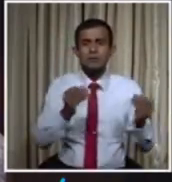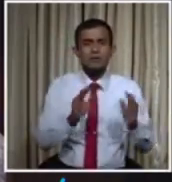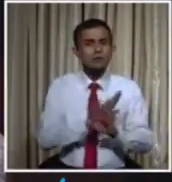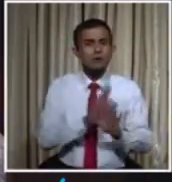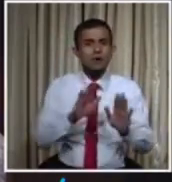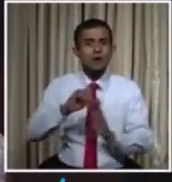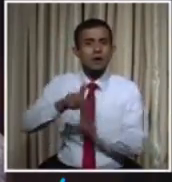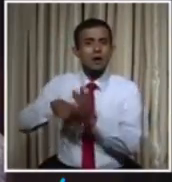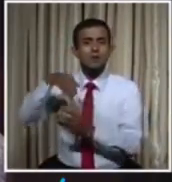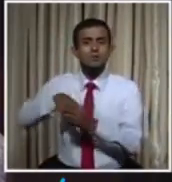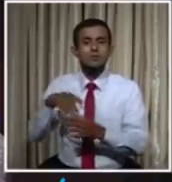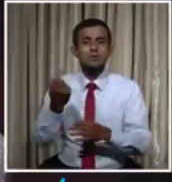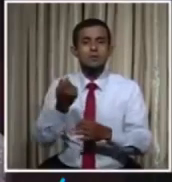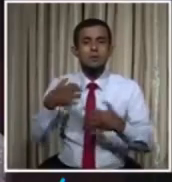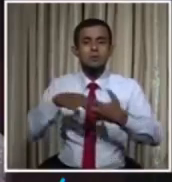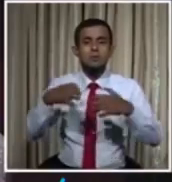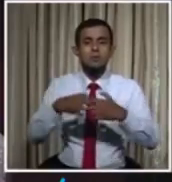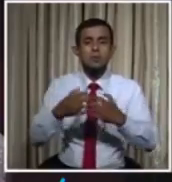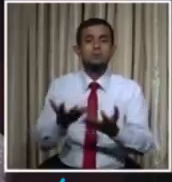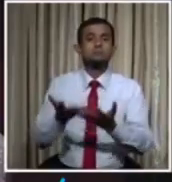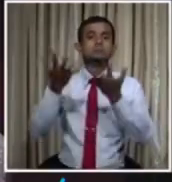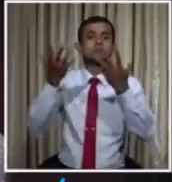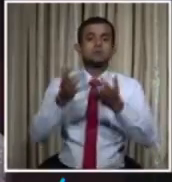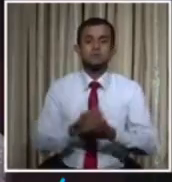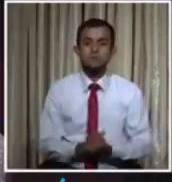රට තුල තිබෙන ආර්ථික අර්බුද වර්ධනය වෙලා